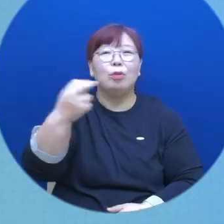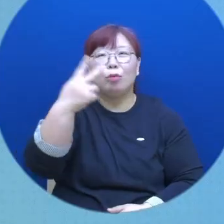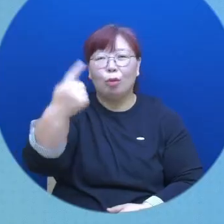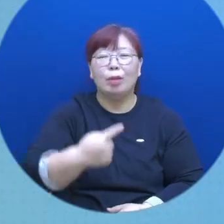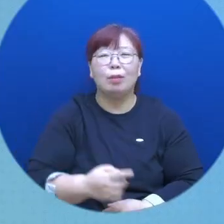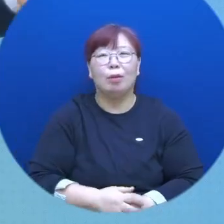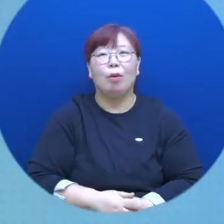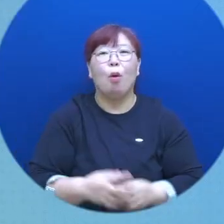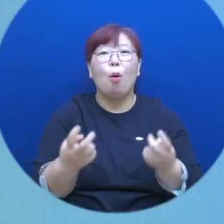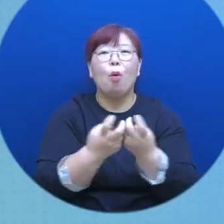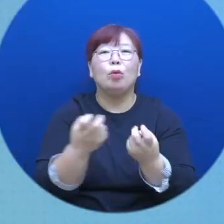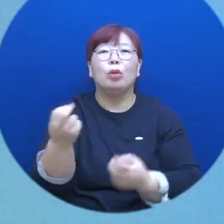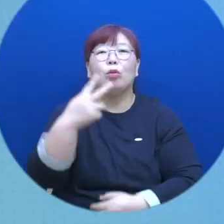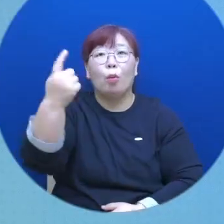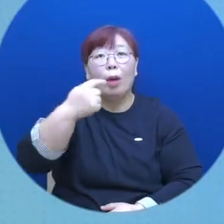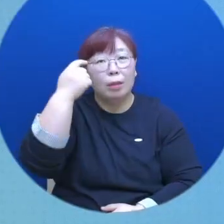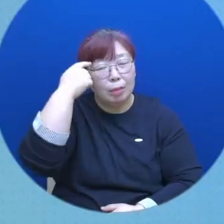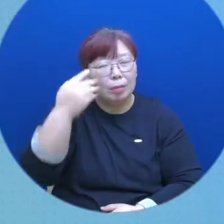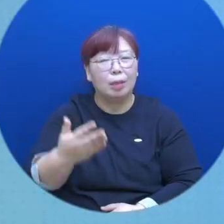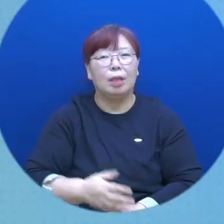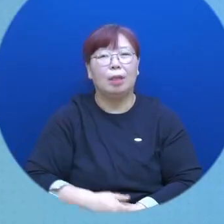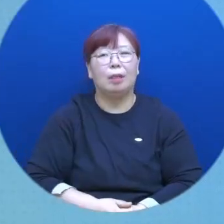물어봤어요. 아니 어떻게 왔어요?